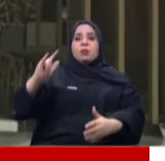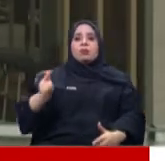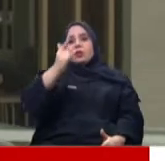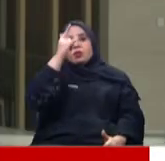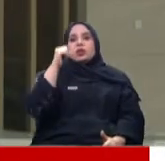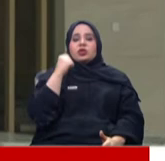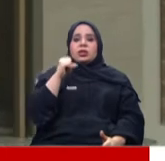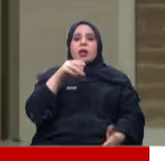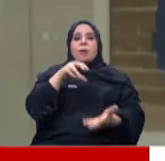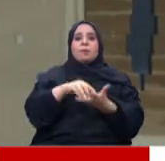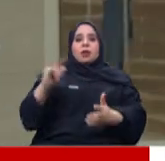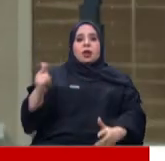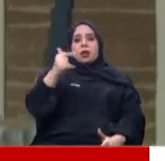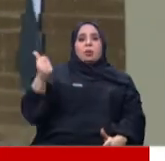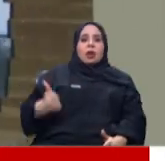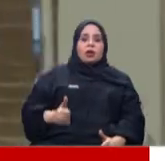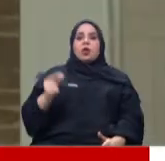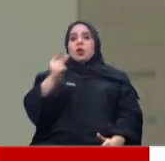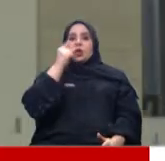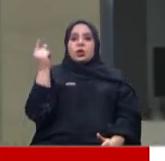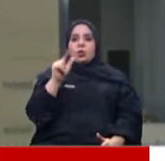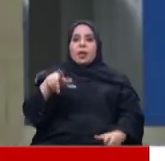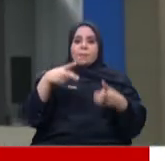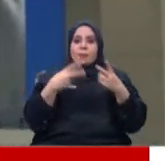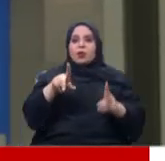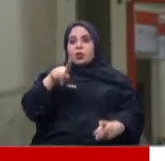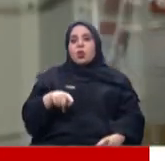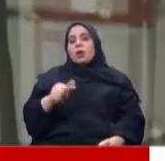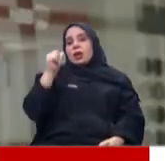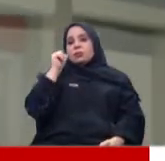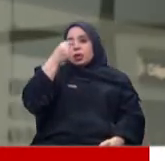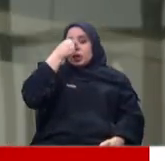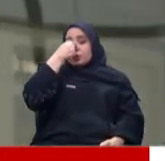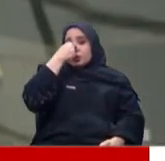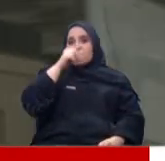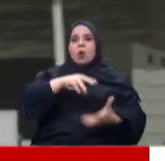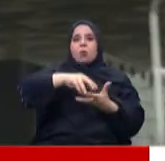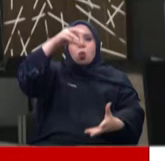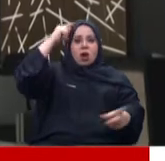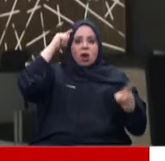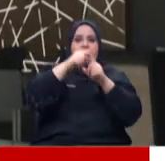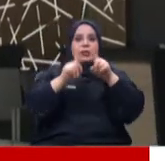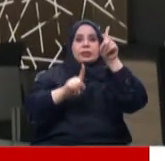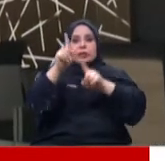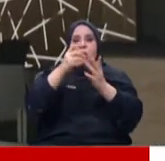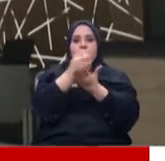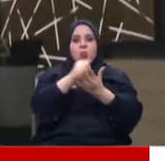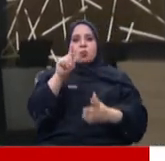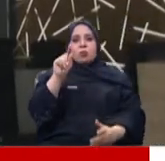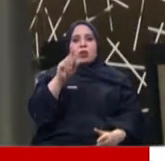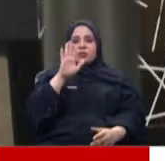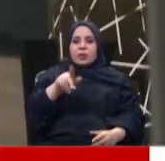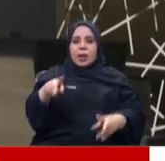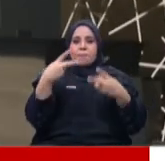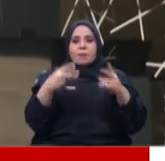المسافرين الجديد بمطار البحرين الدولي الذي تم تدشينه يوم أمس الخميس صرحا اقتصاديا حيويا دشنت